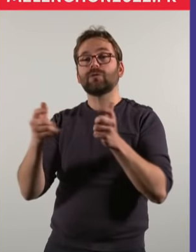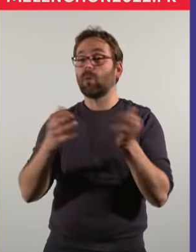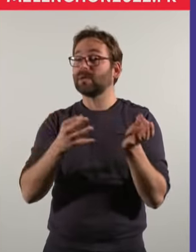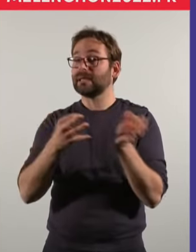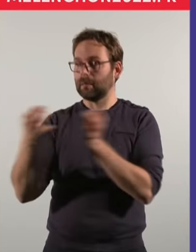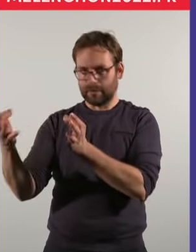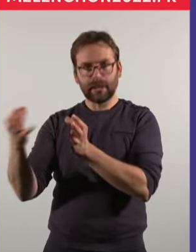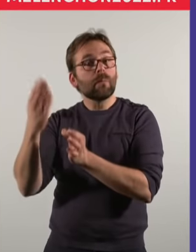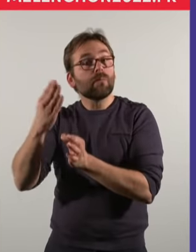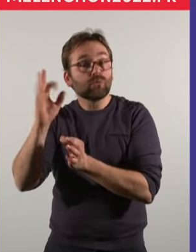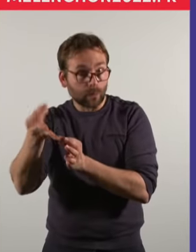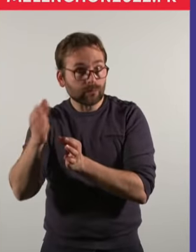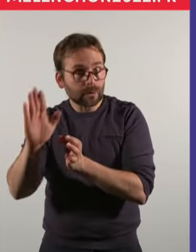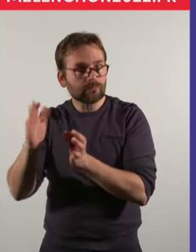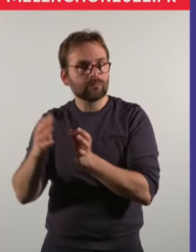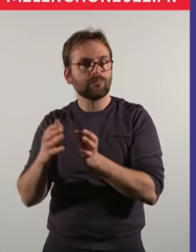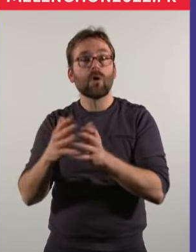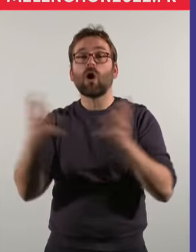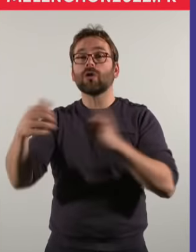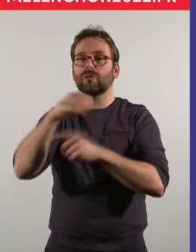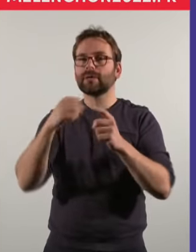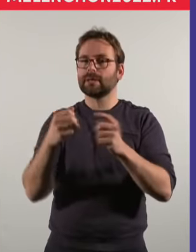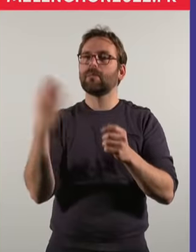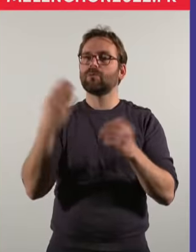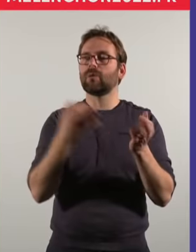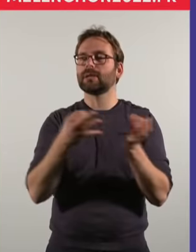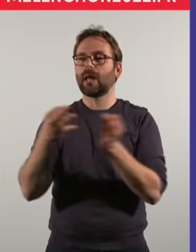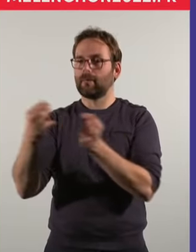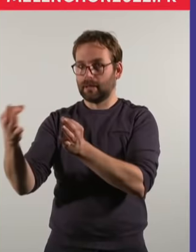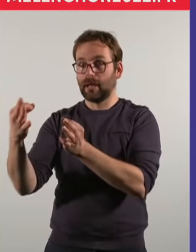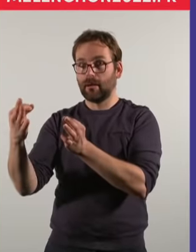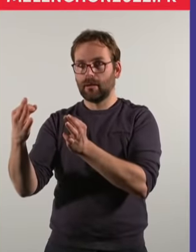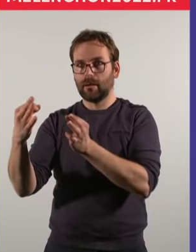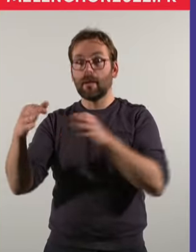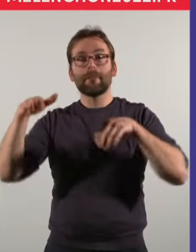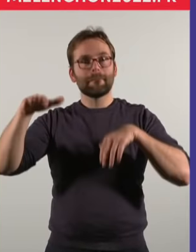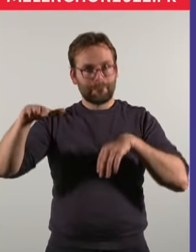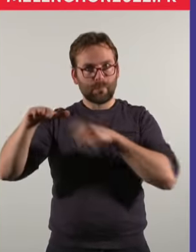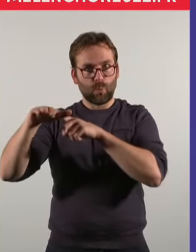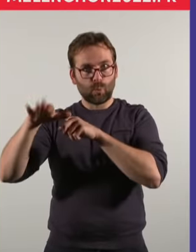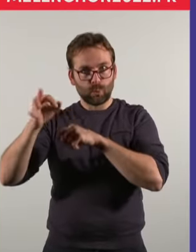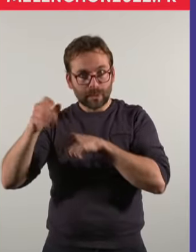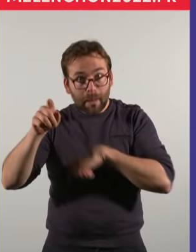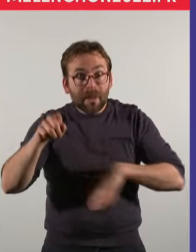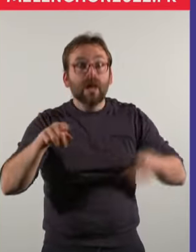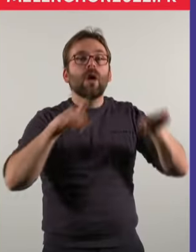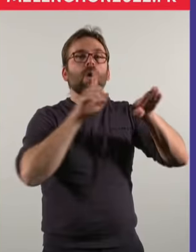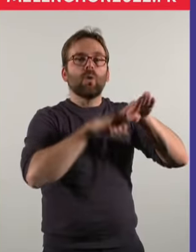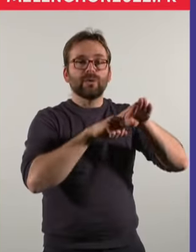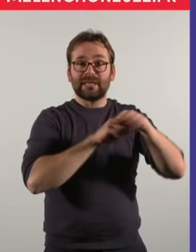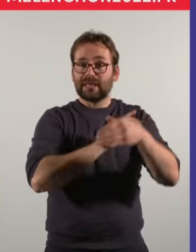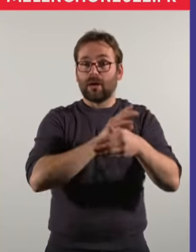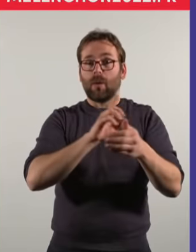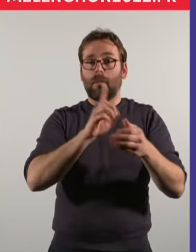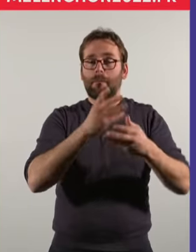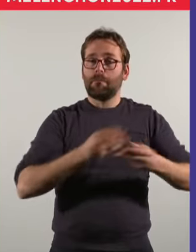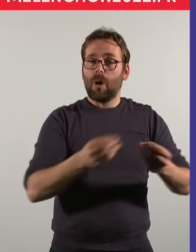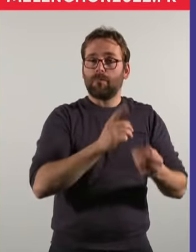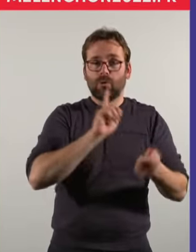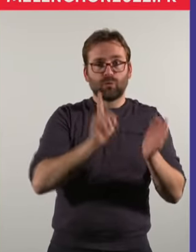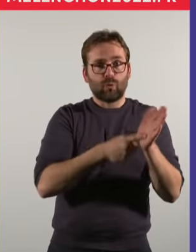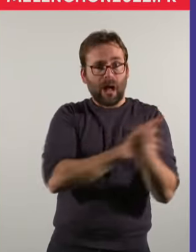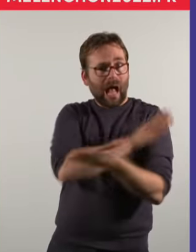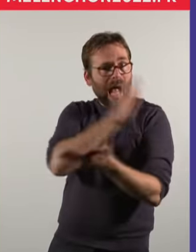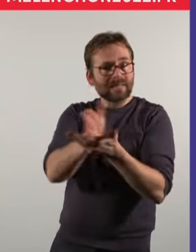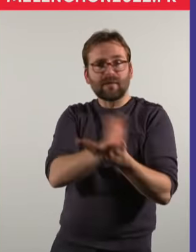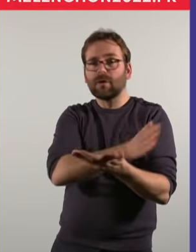est nécessaire pour gouverner une grande société, nombreuse comme la nôtre, et le pouvoir d'intervention permanent du peuple